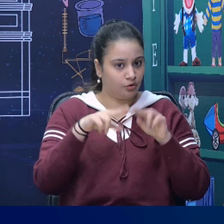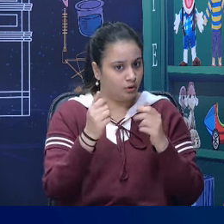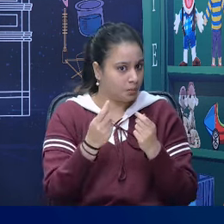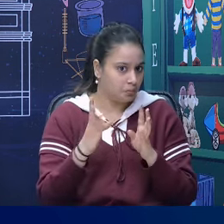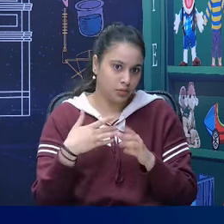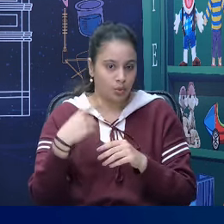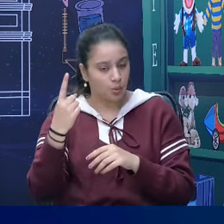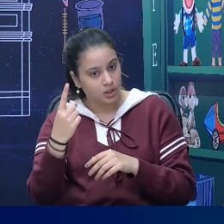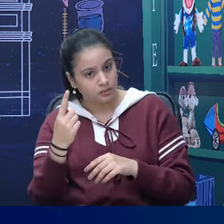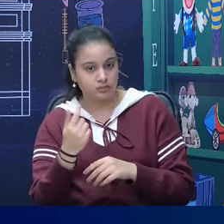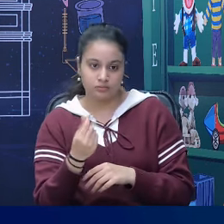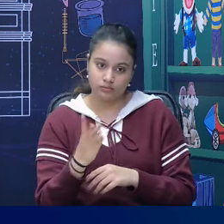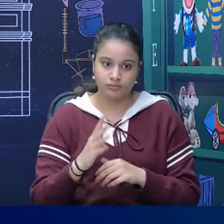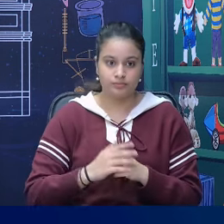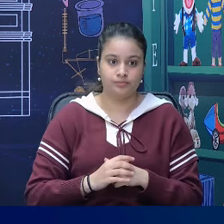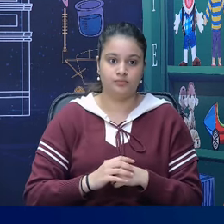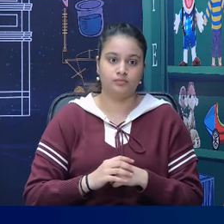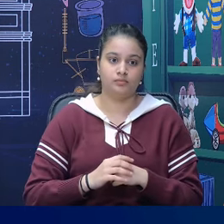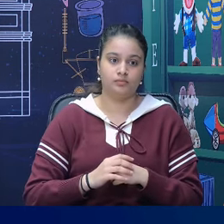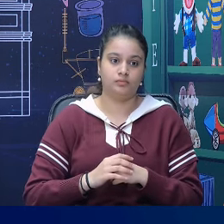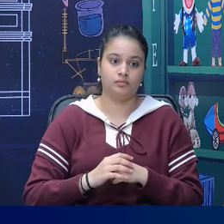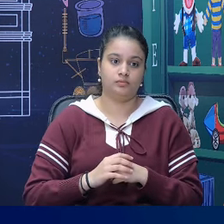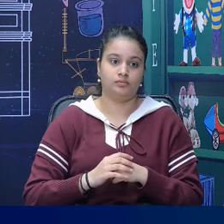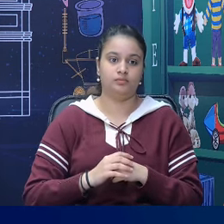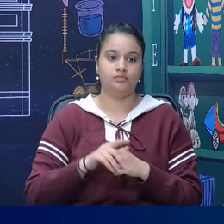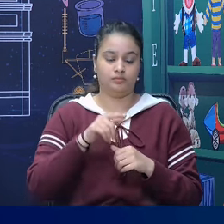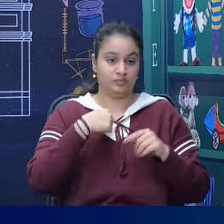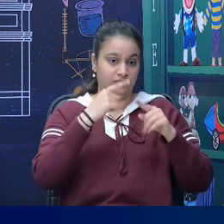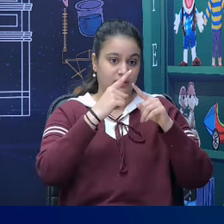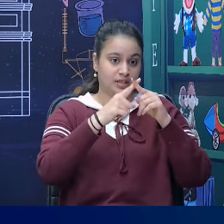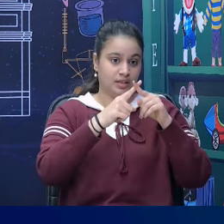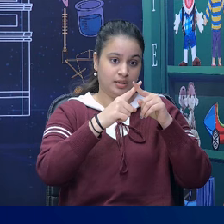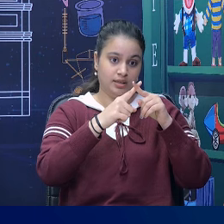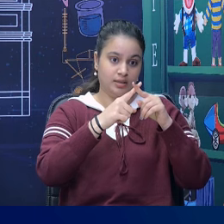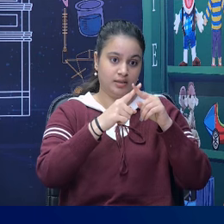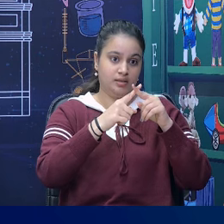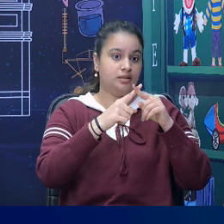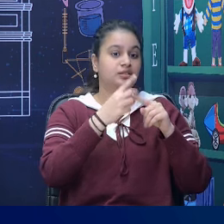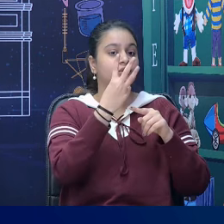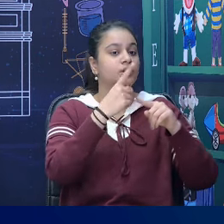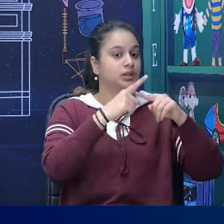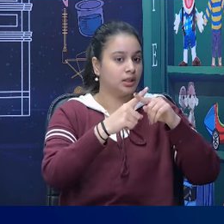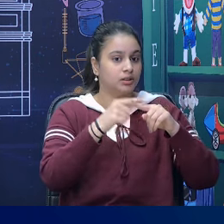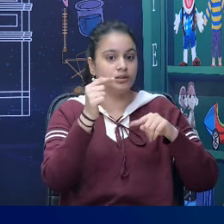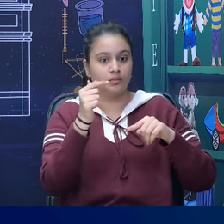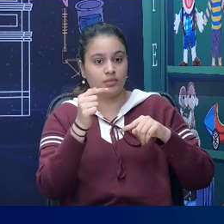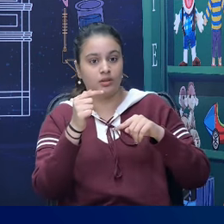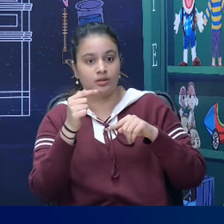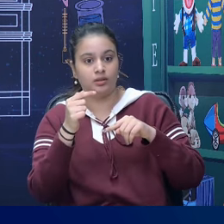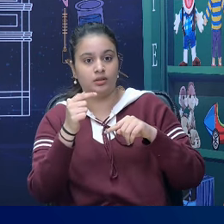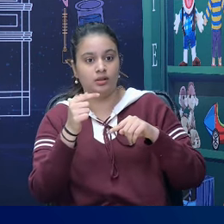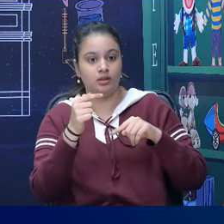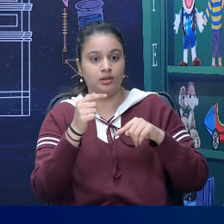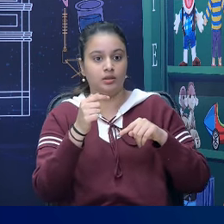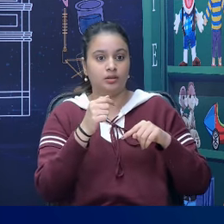पूर्ण संख्या है अगला मैंने बताया आपको 3x - 2x स्क्वा 3 एक्स की